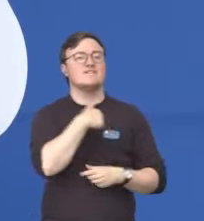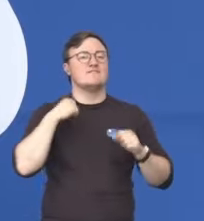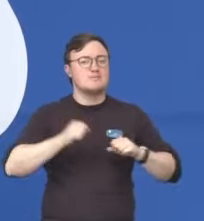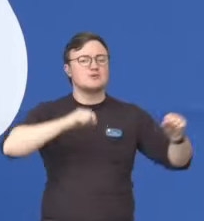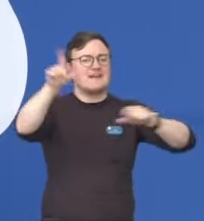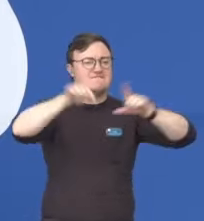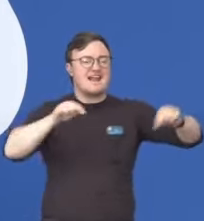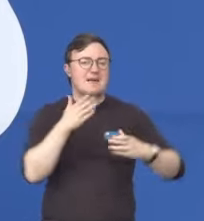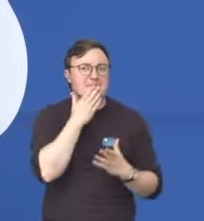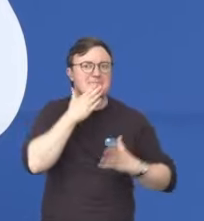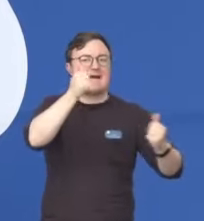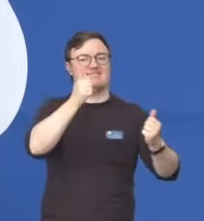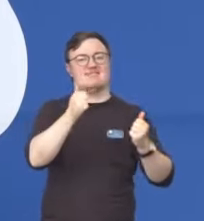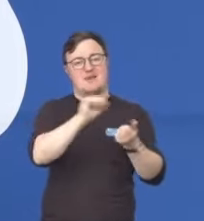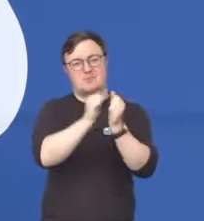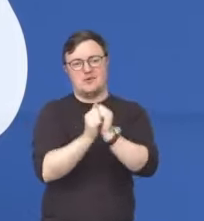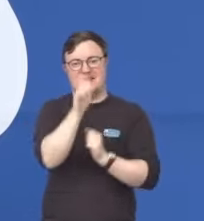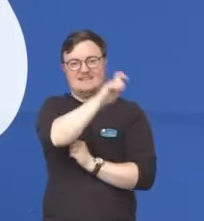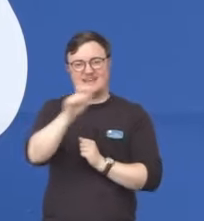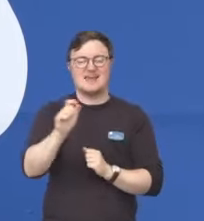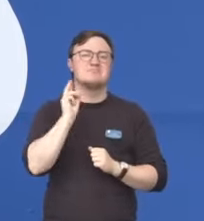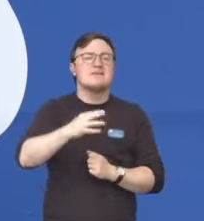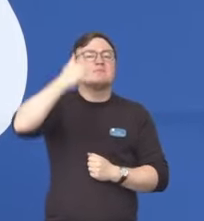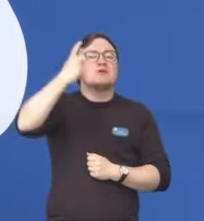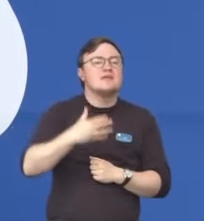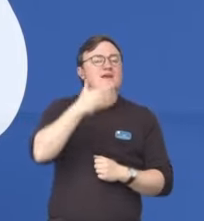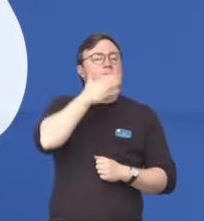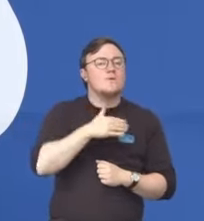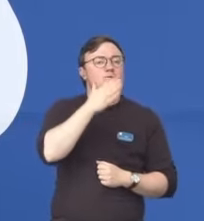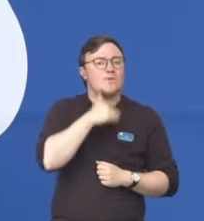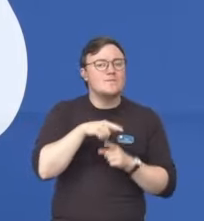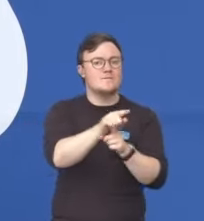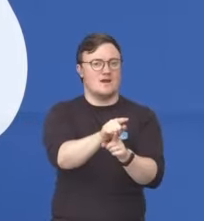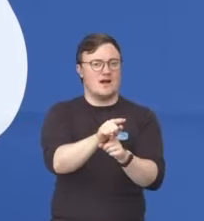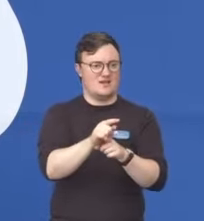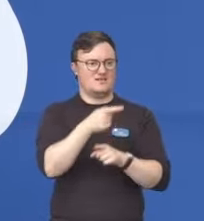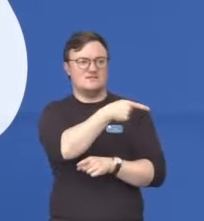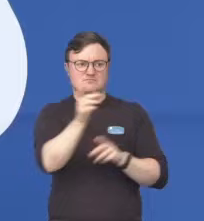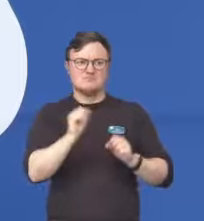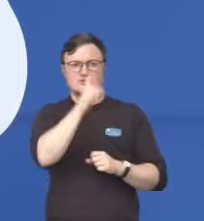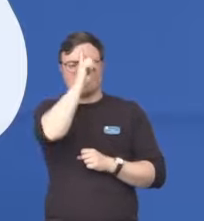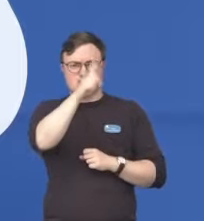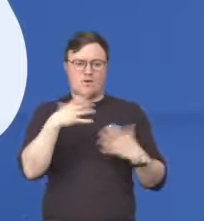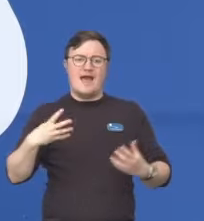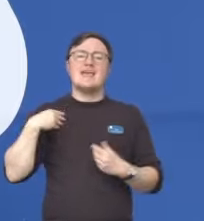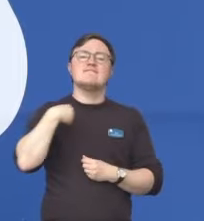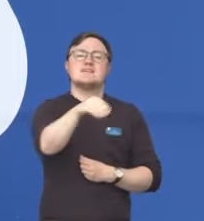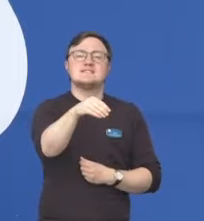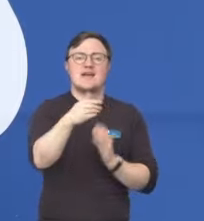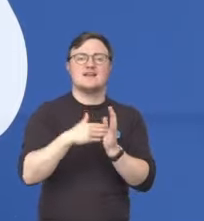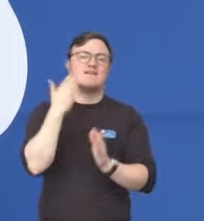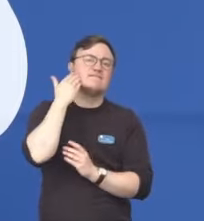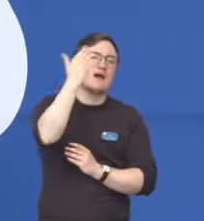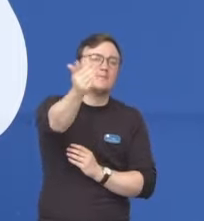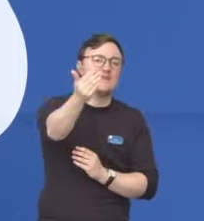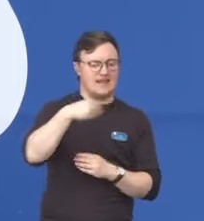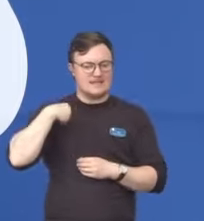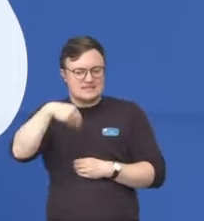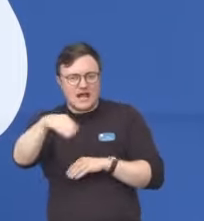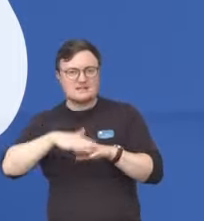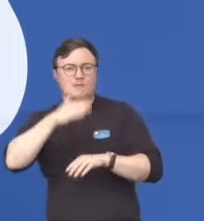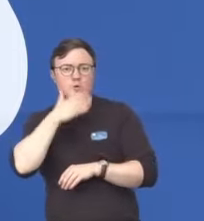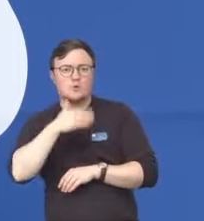politiker som faktiskt ser till att prioritera unga och se att det är en investering i framtiden att satsa på de som är unga nu och inte fånga